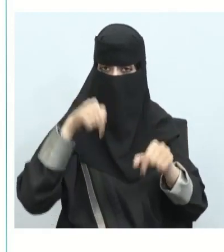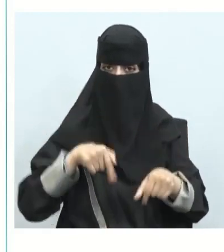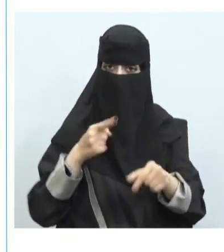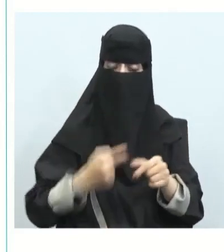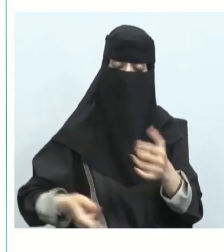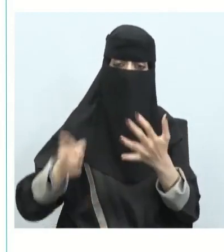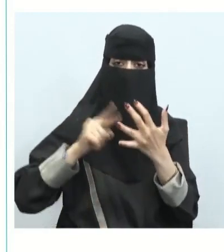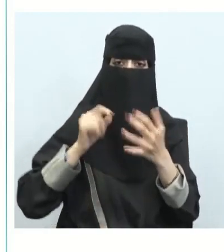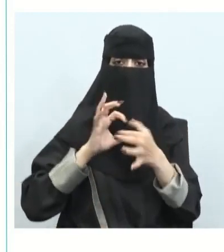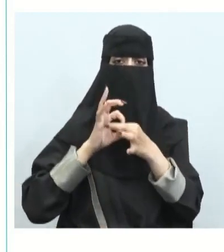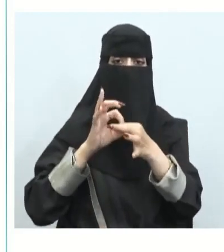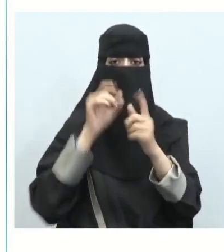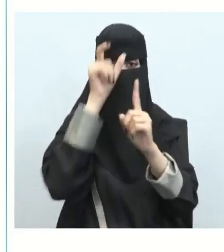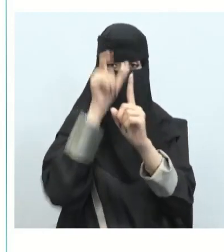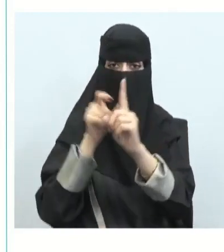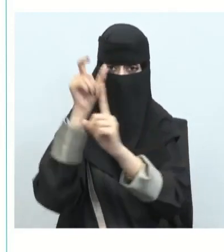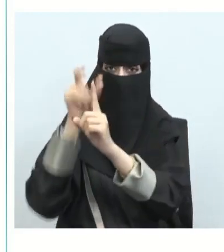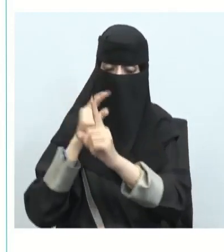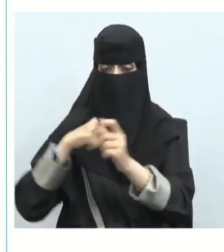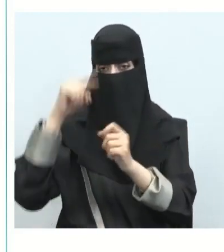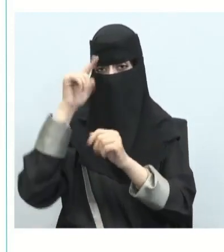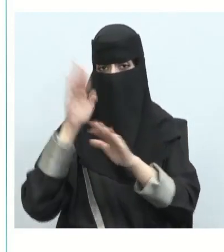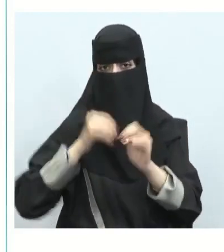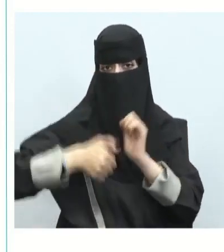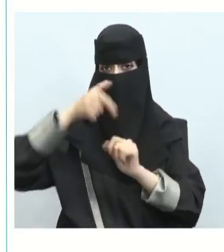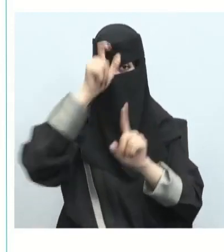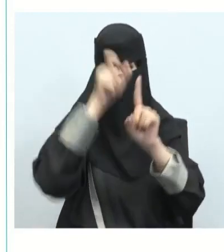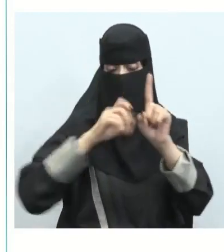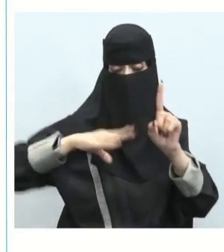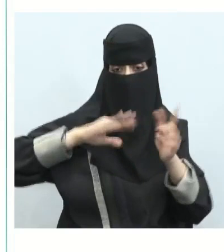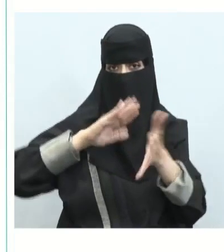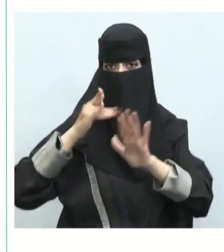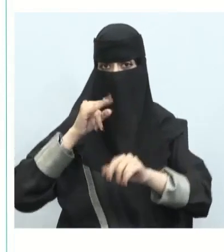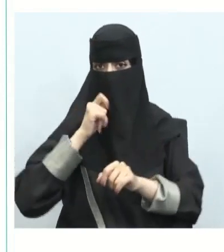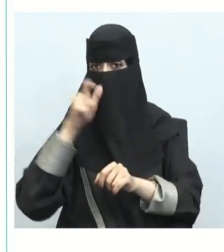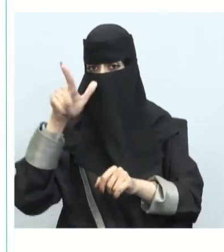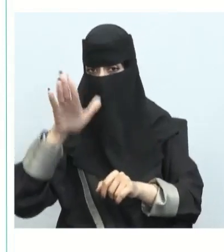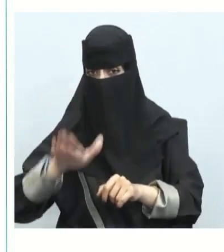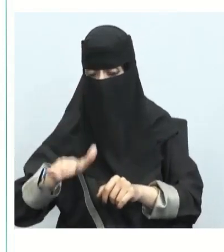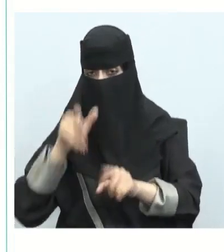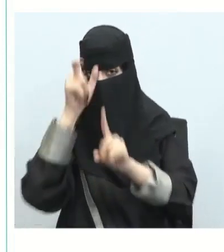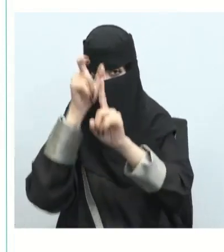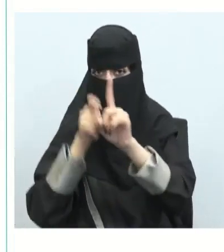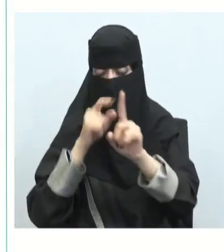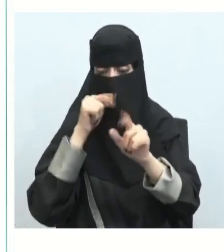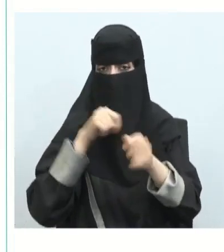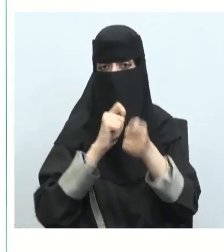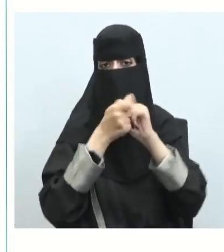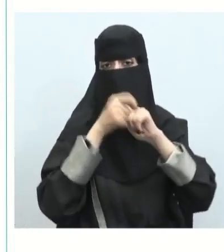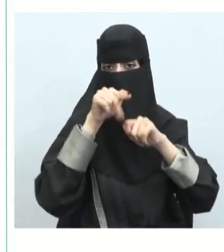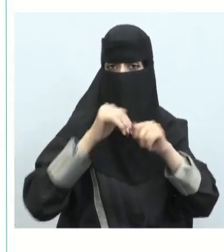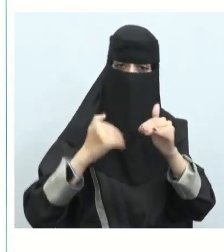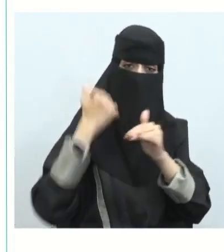التواصل مع الموظفين فمثلا يفضل المديرون احيانا عدم ابلاغ الموظفون بالتغييرات